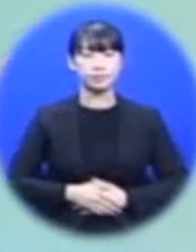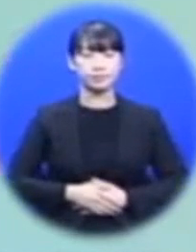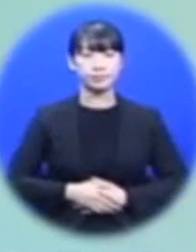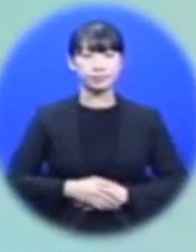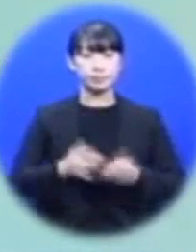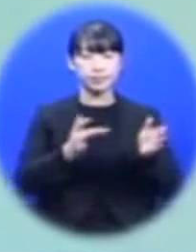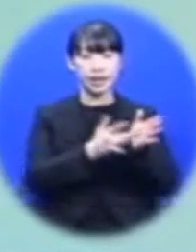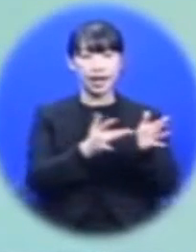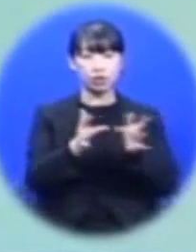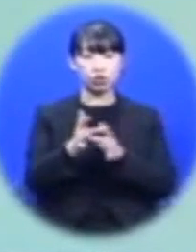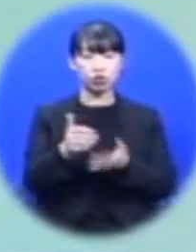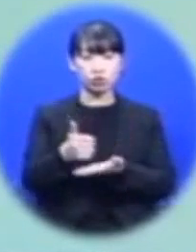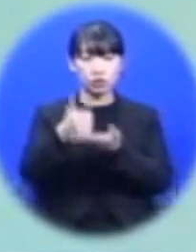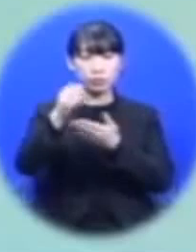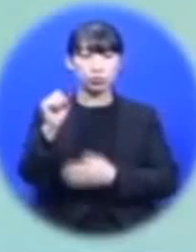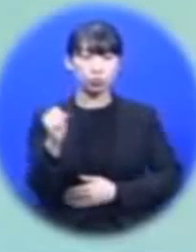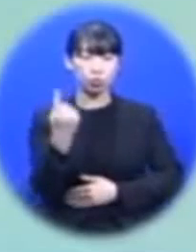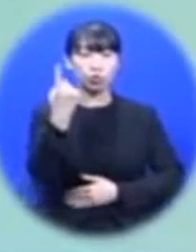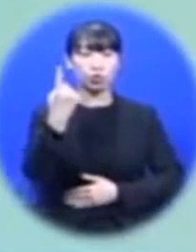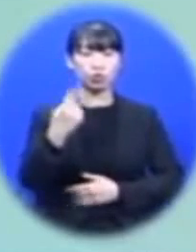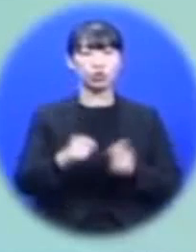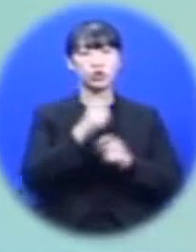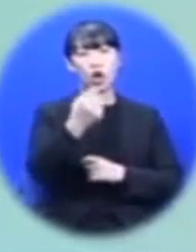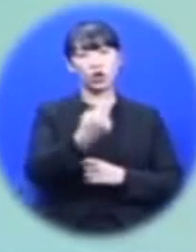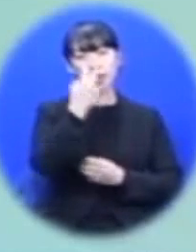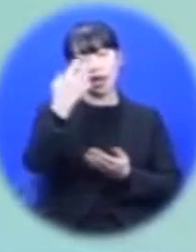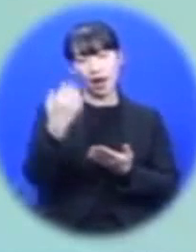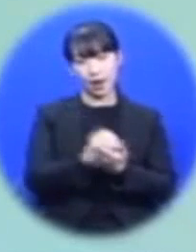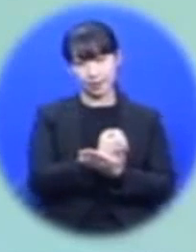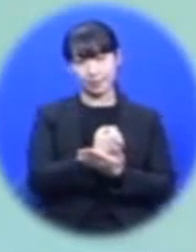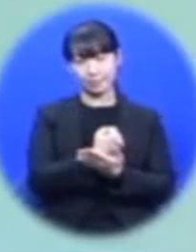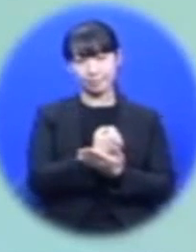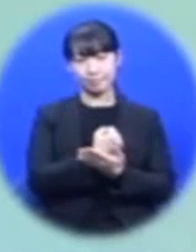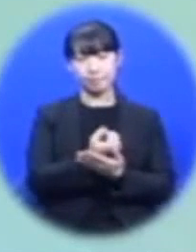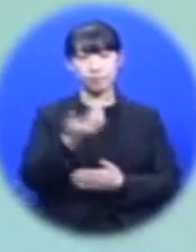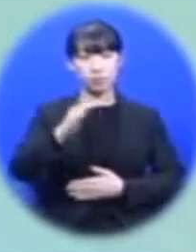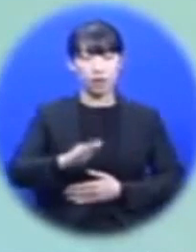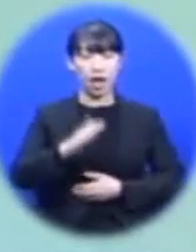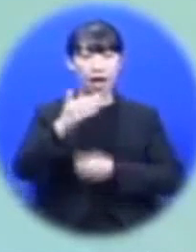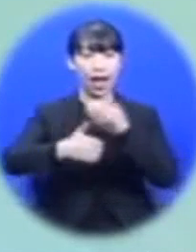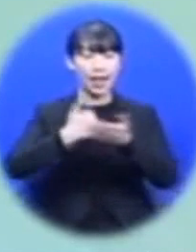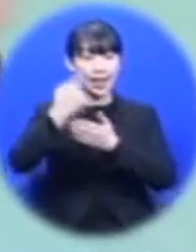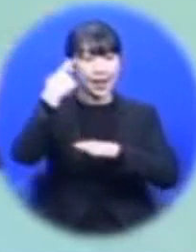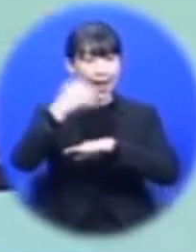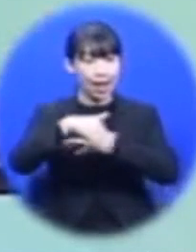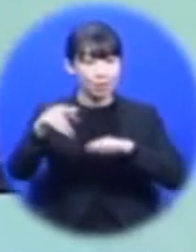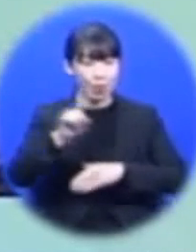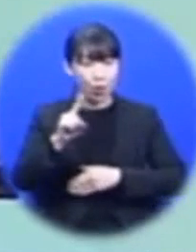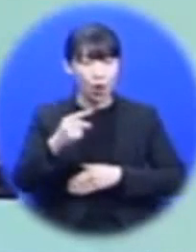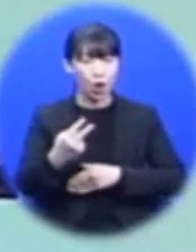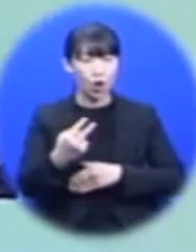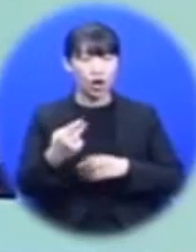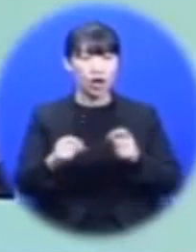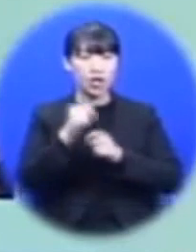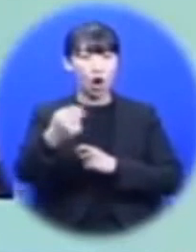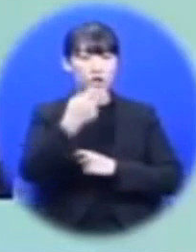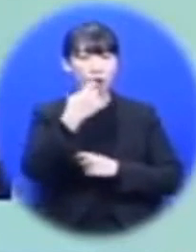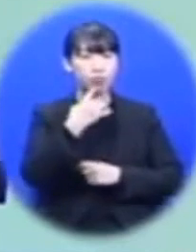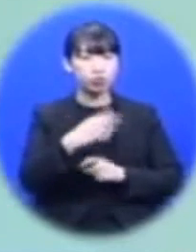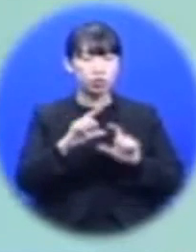때문에 영생을 얻었습니다 그러나 주님의 계획은 더 풍성이 얻게 하려는